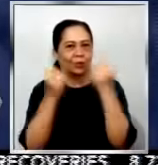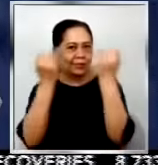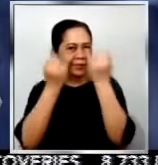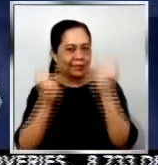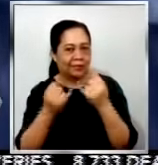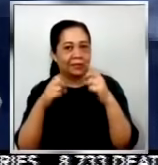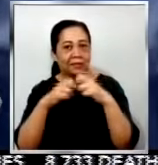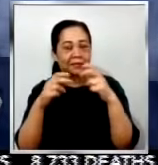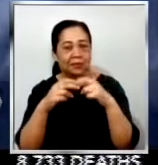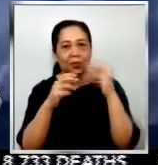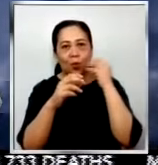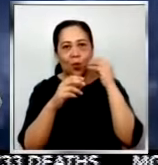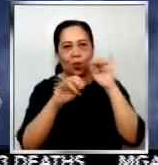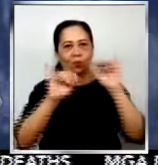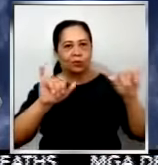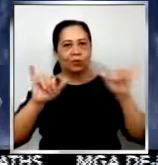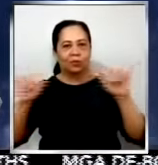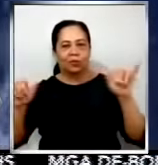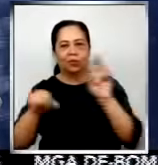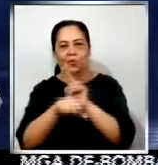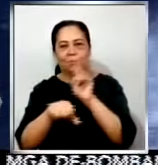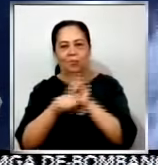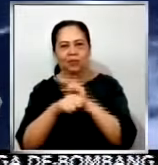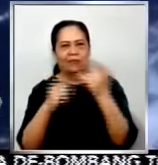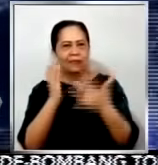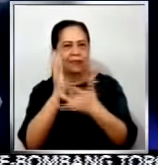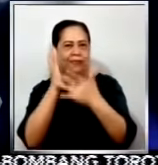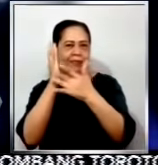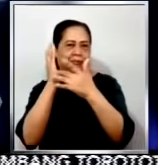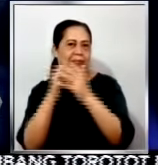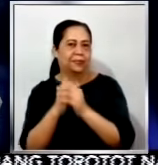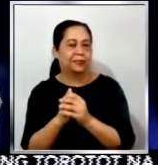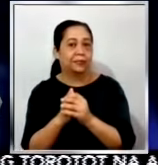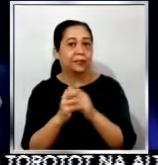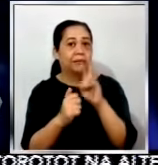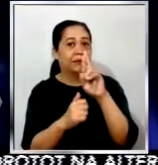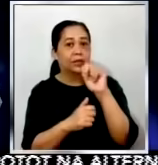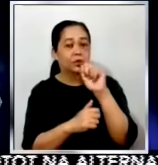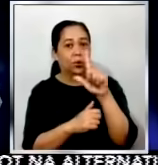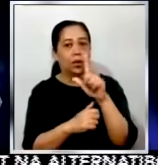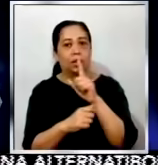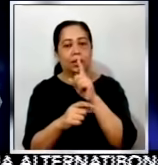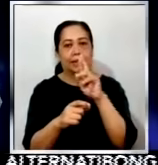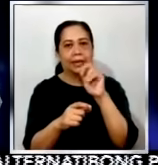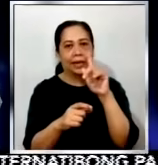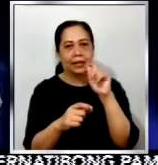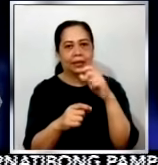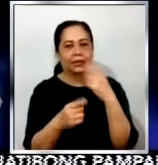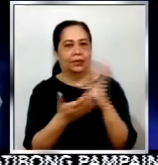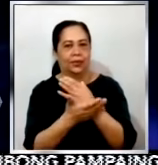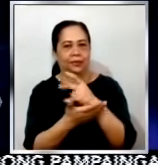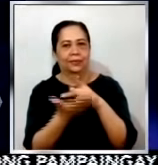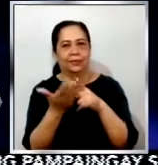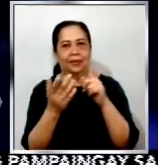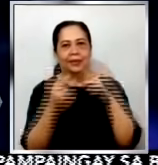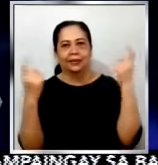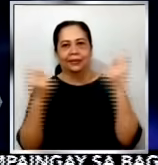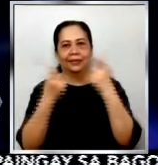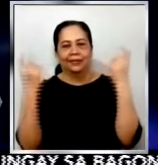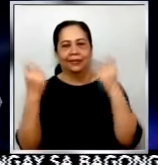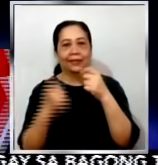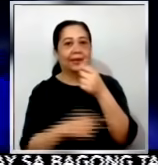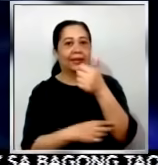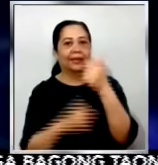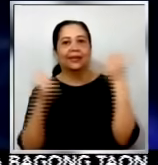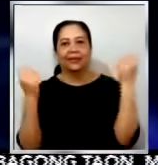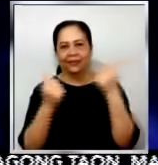sila gamit ang VR technology. Ang virtual reality concert ni Alden ay bahagi ng selebrasyon ng kanyang 10th anniversary